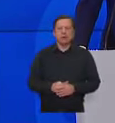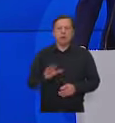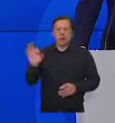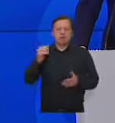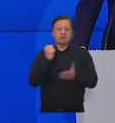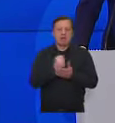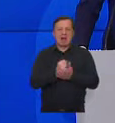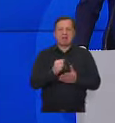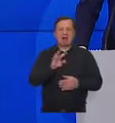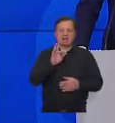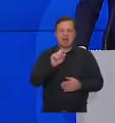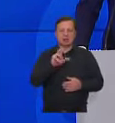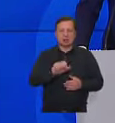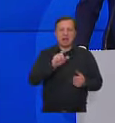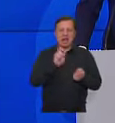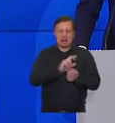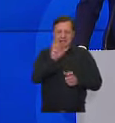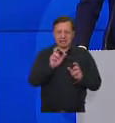że